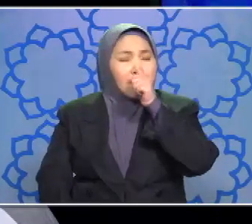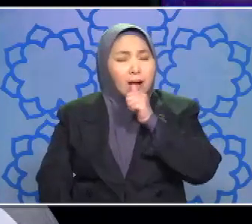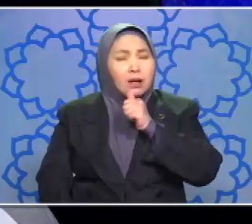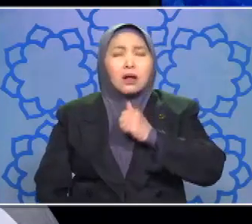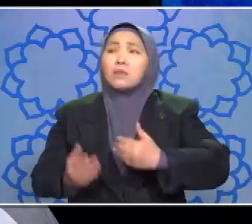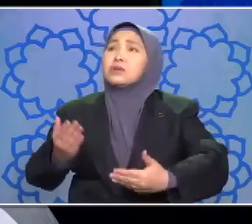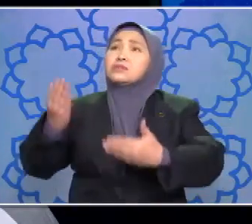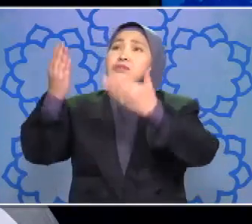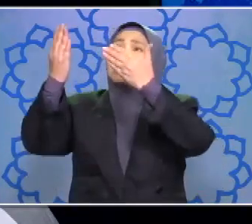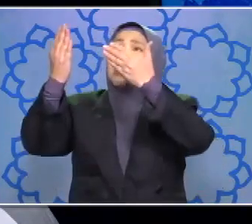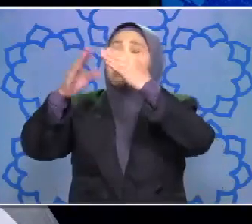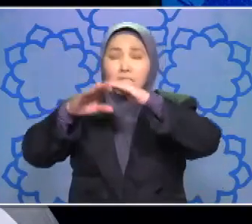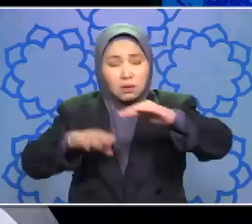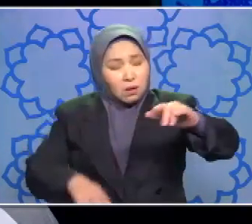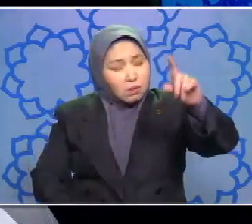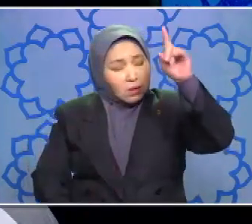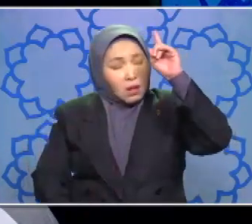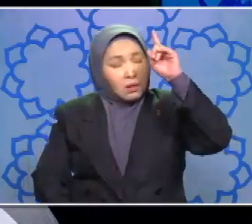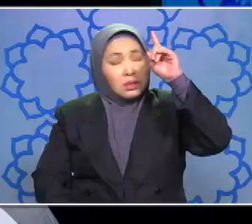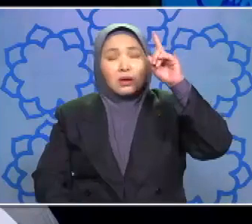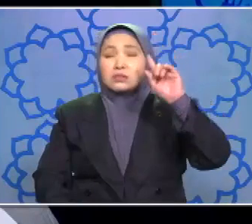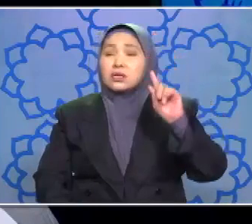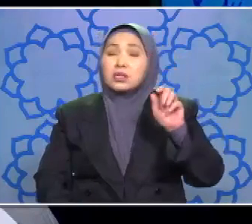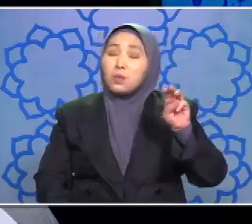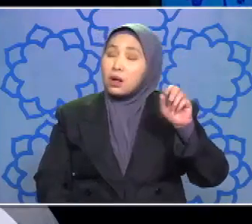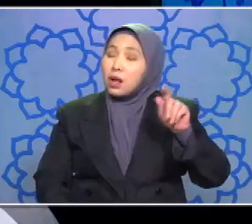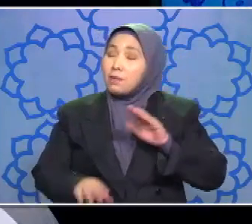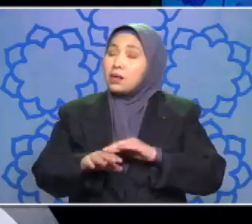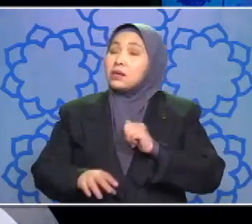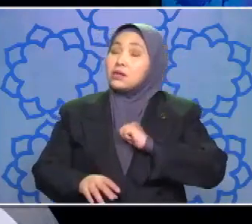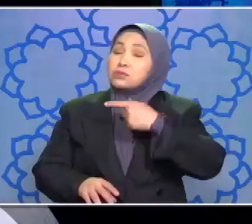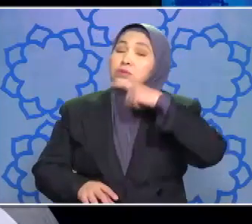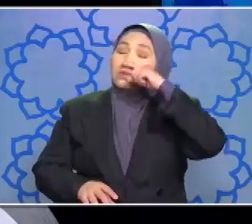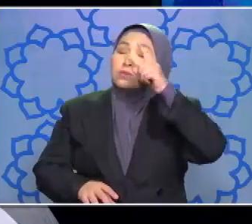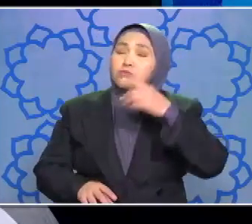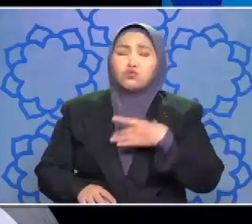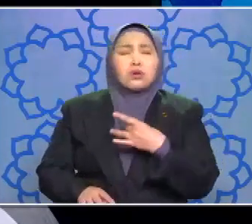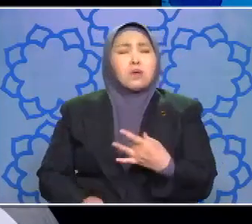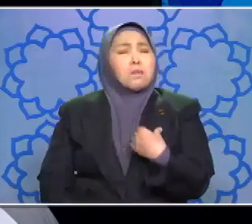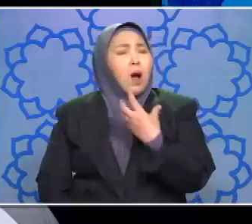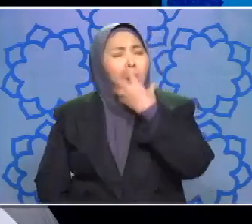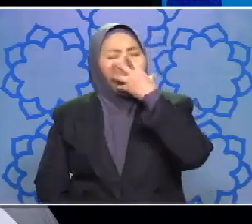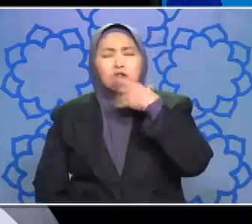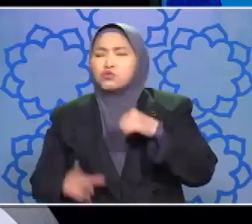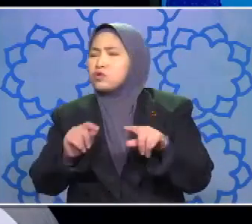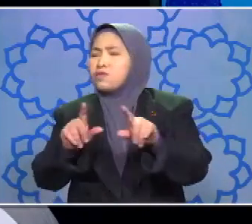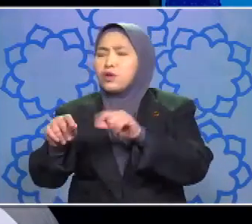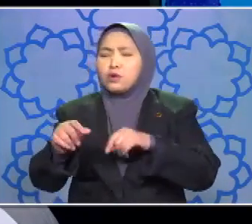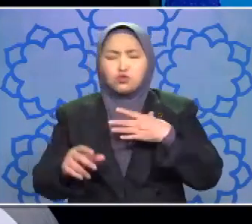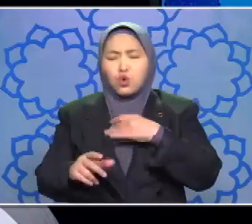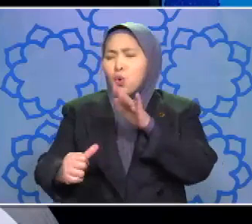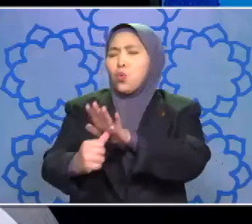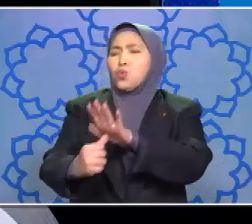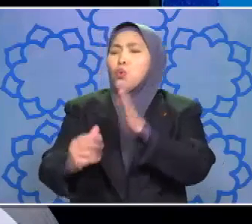bertawakal kepada Allah. Tetapi orang sombong, dia bertawakal kepada diri sendiri. Itu yang menyebabkan suka marah, suka fitnah, suka kutuk orang